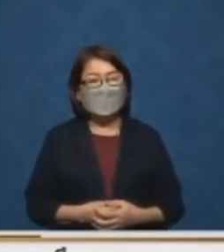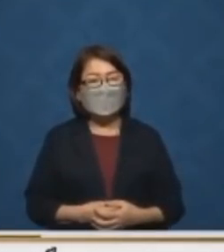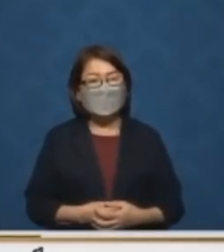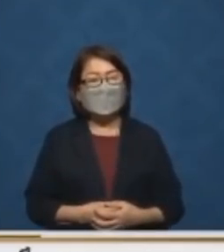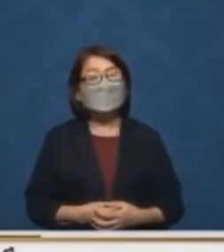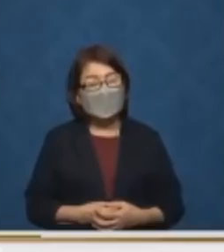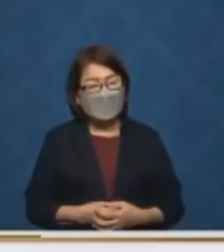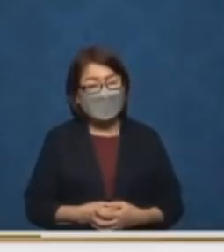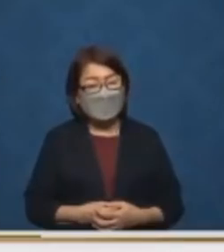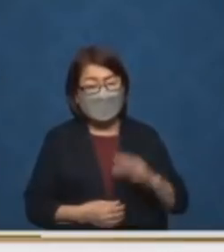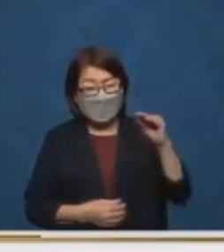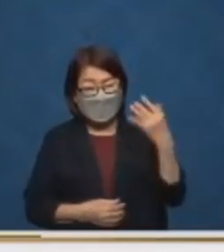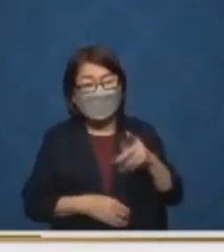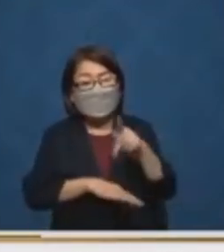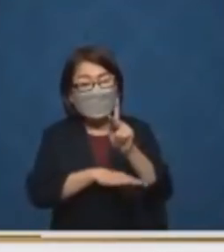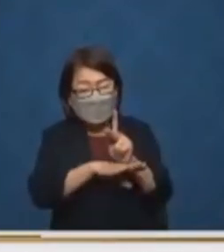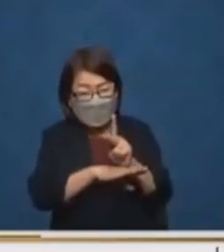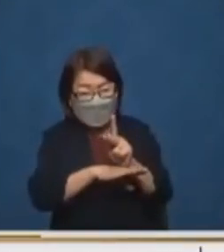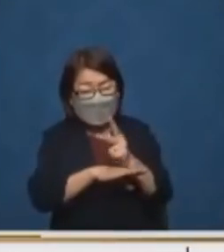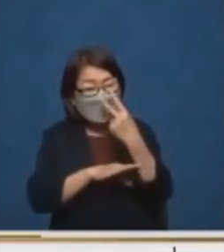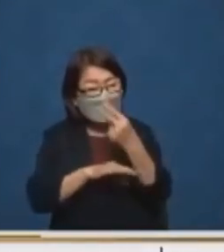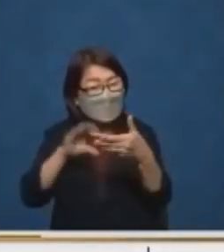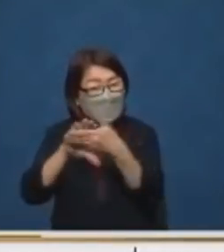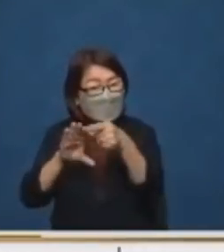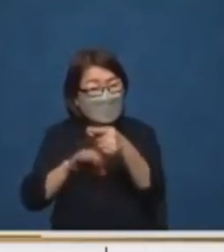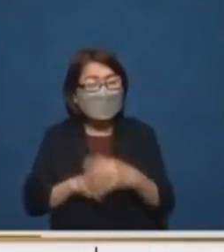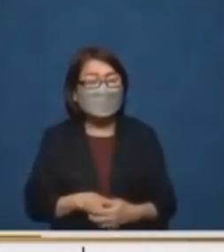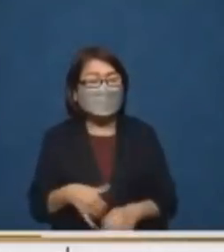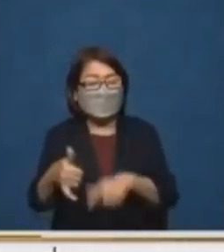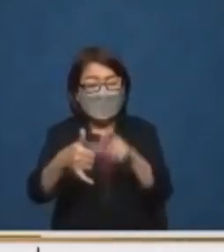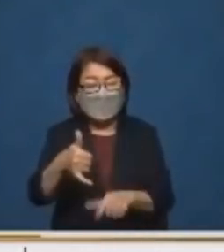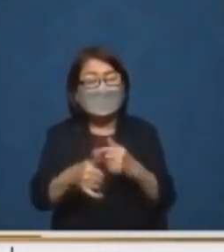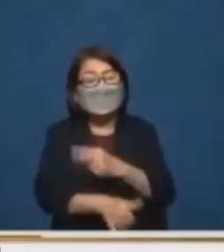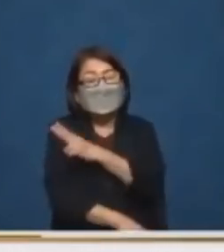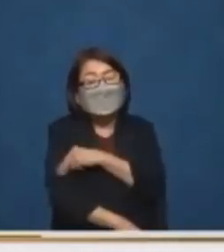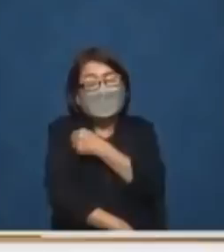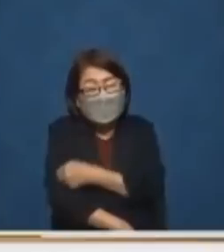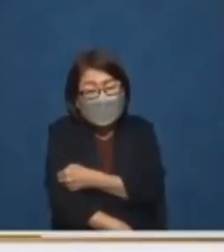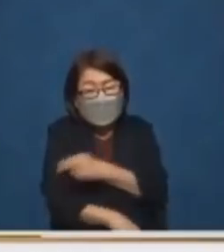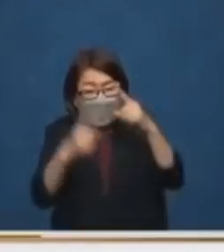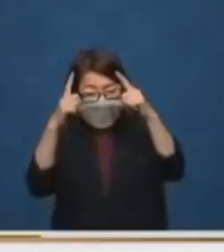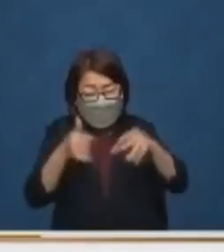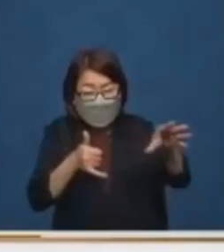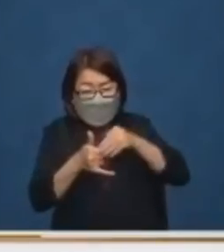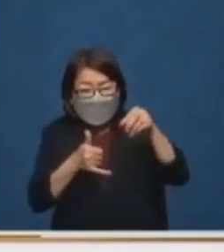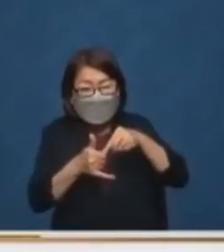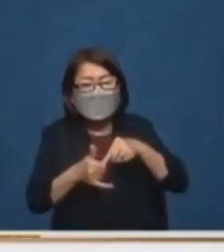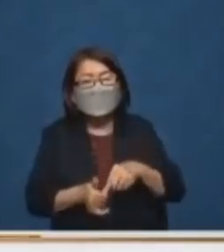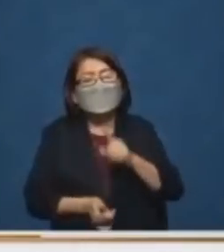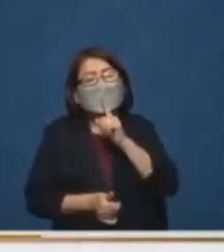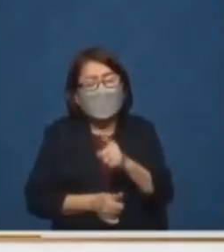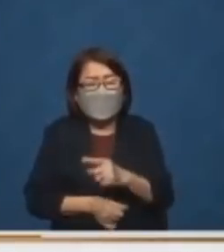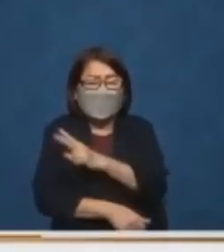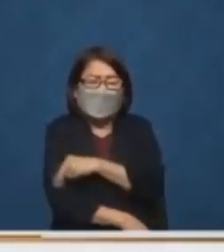คำศา์ครับเมื่อบุคลากรทางการแพทยตดเชื้อก็ได้เก่าวอกวาหมอไม่ระวังตัว